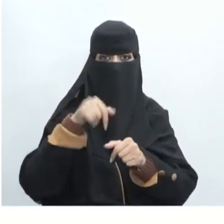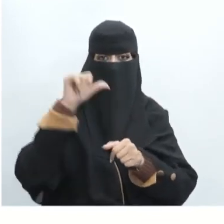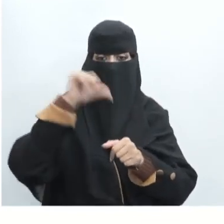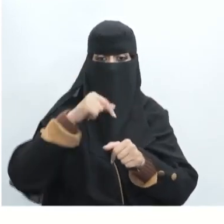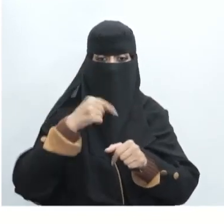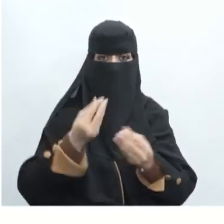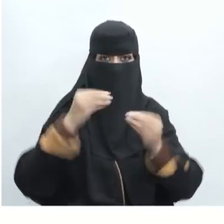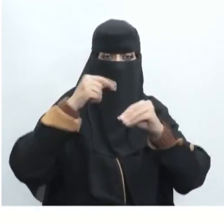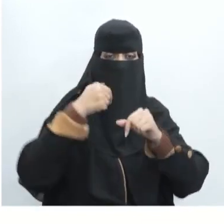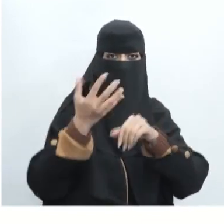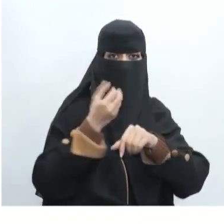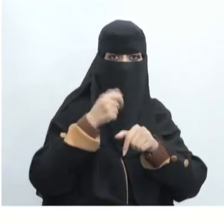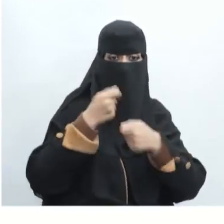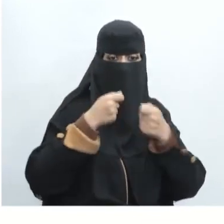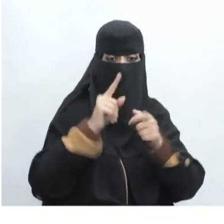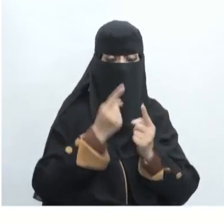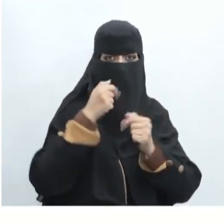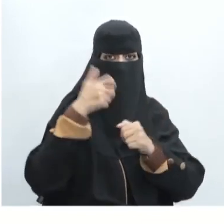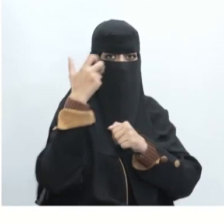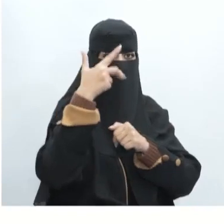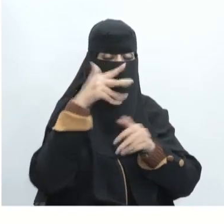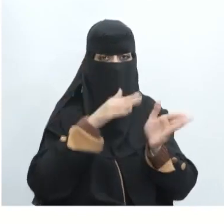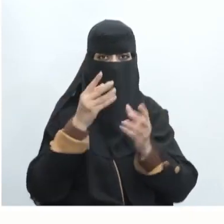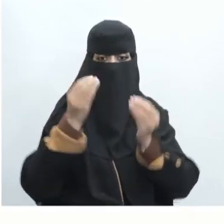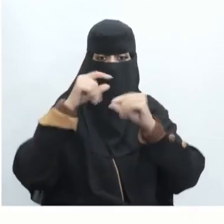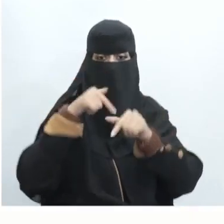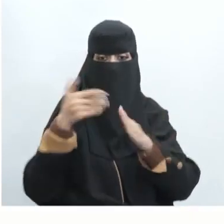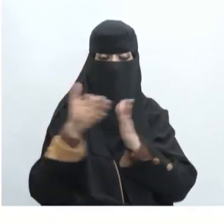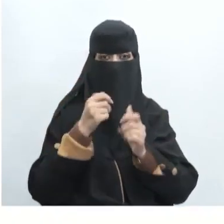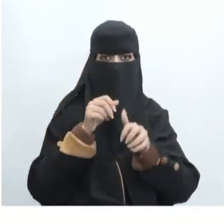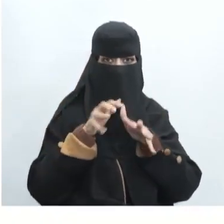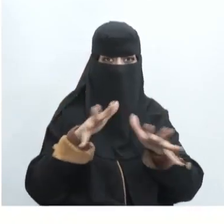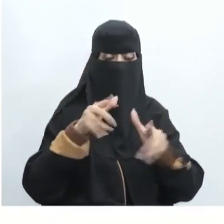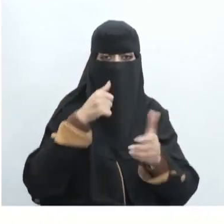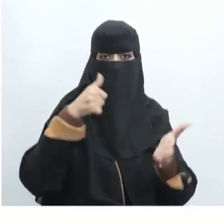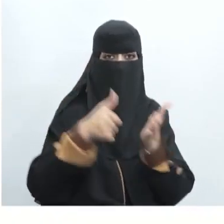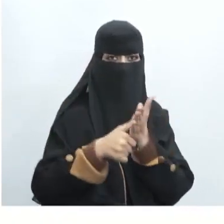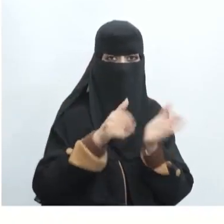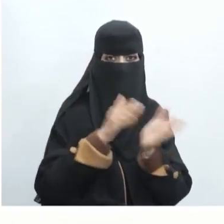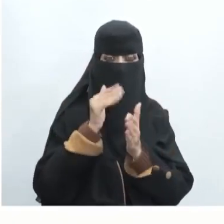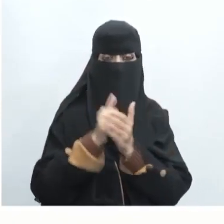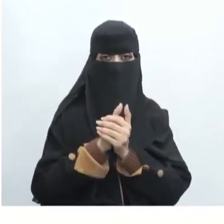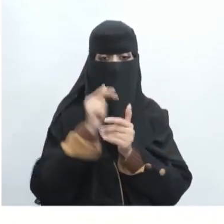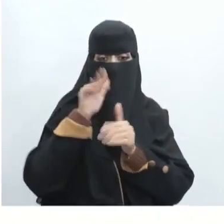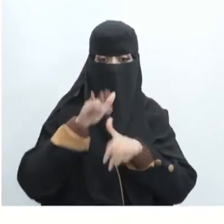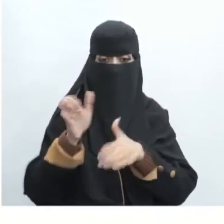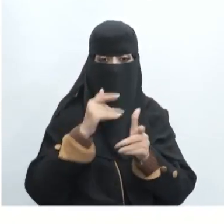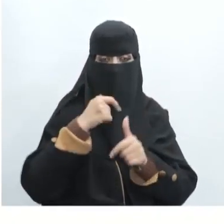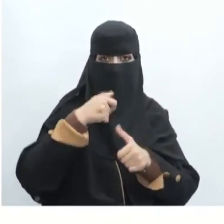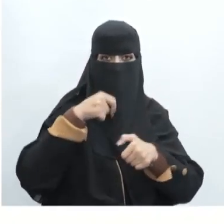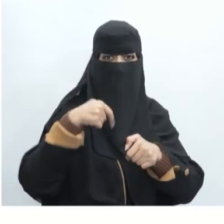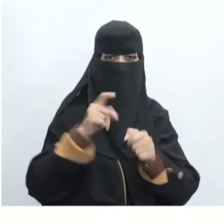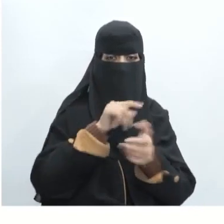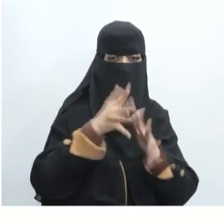الثروات الطبيعيه او غياب استثمارها نهائيا احسنتم انتشار الجهل احسنتم